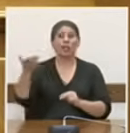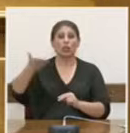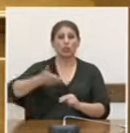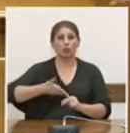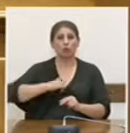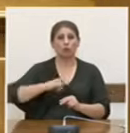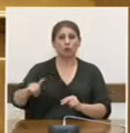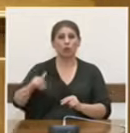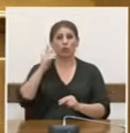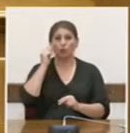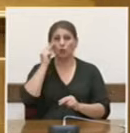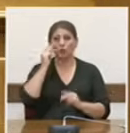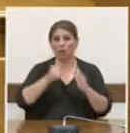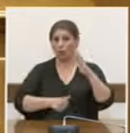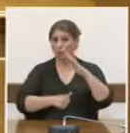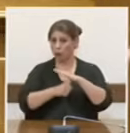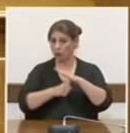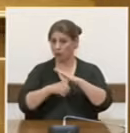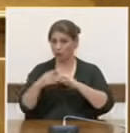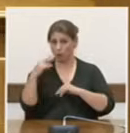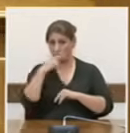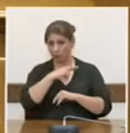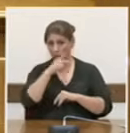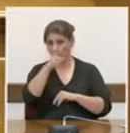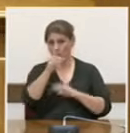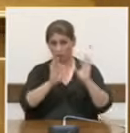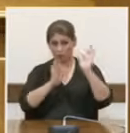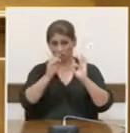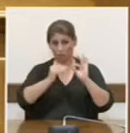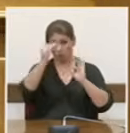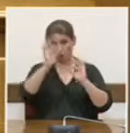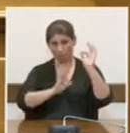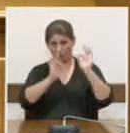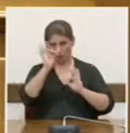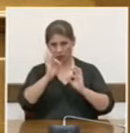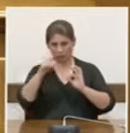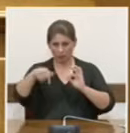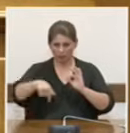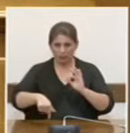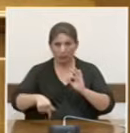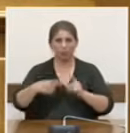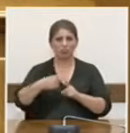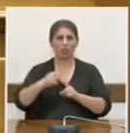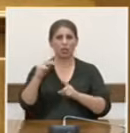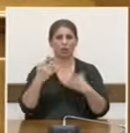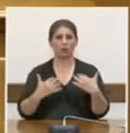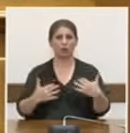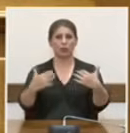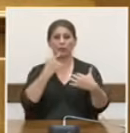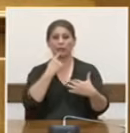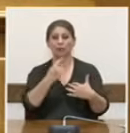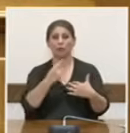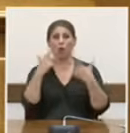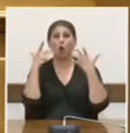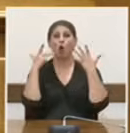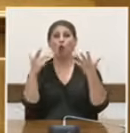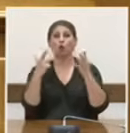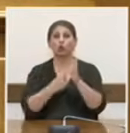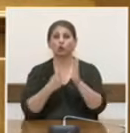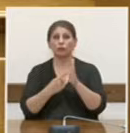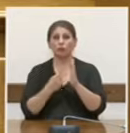Σκοπιανό πρόεδρο ή πρωθυπουργό ως Μακεδόνα ή Βόρεια Μακεδόνα, σήμερα στο Ελληνικό Κοινοβούλιο είπε 8 φορές τη